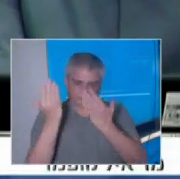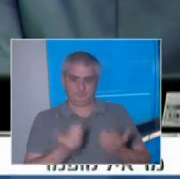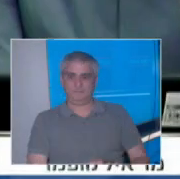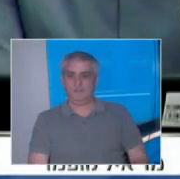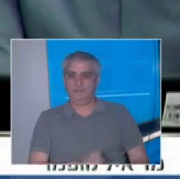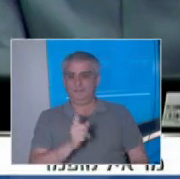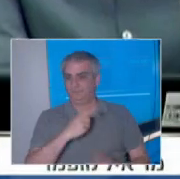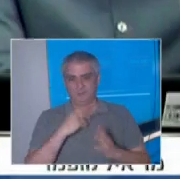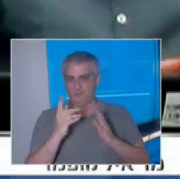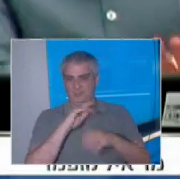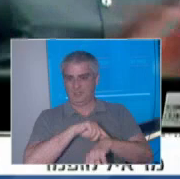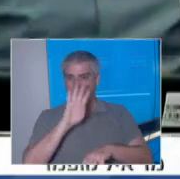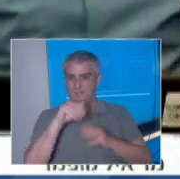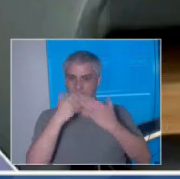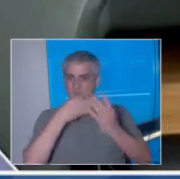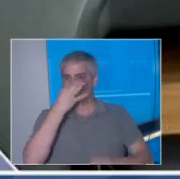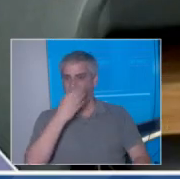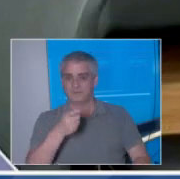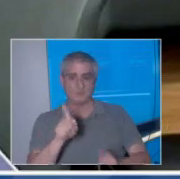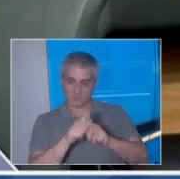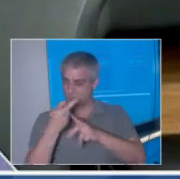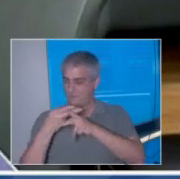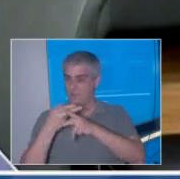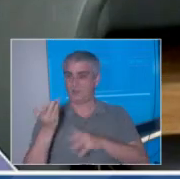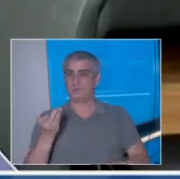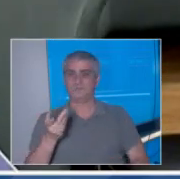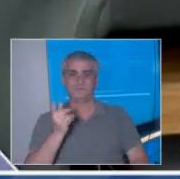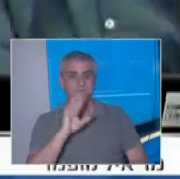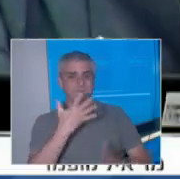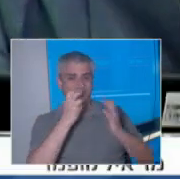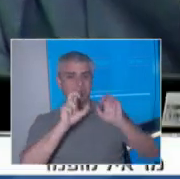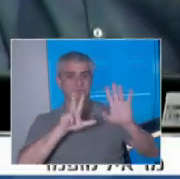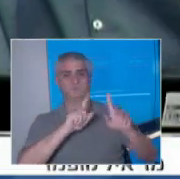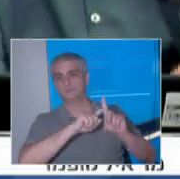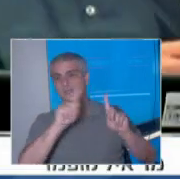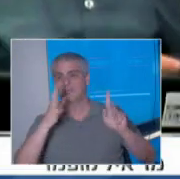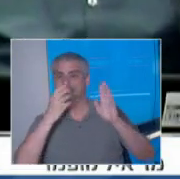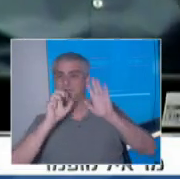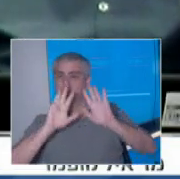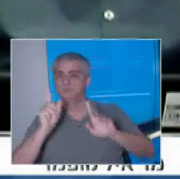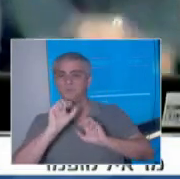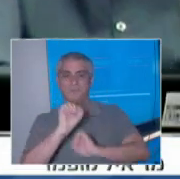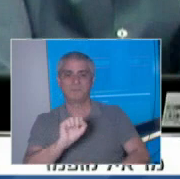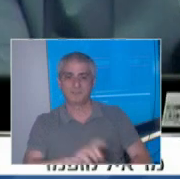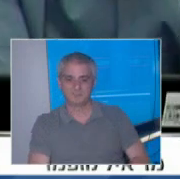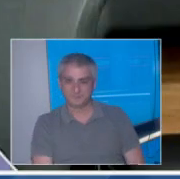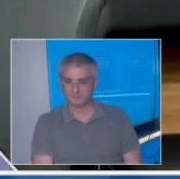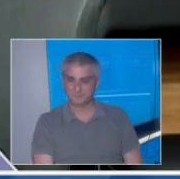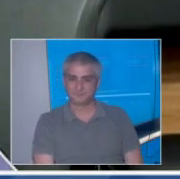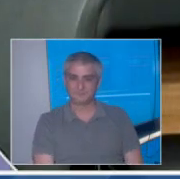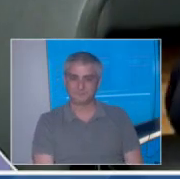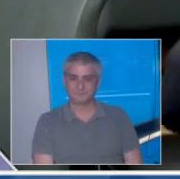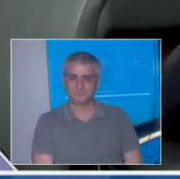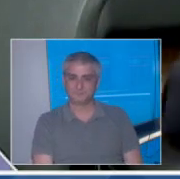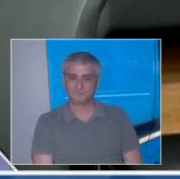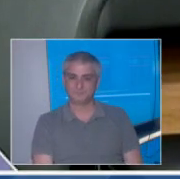אתה עכשיו לא ב-4 בבוקר בפיליבסטר? זה כמו בארומה. 58 עד 59, מי בעד?